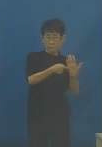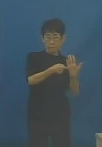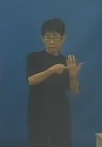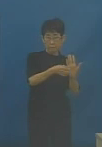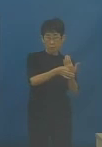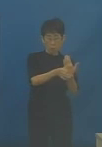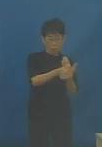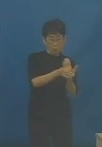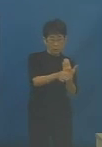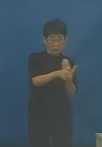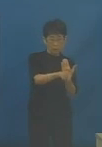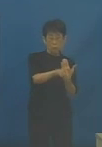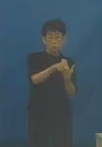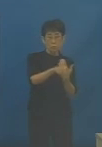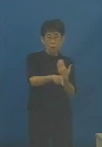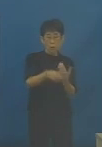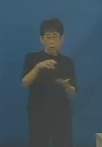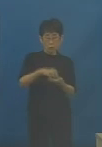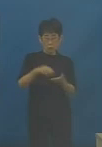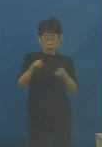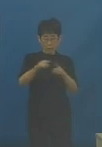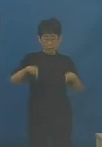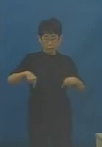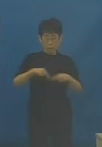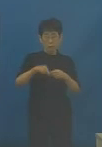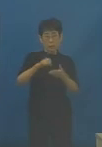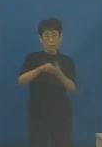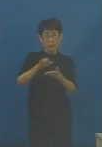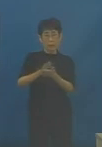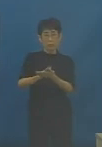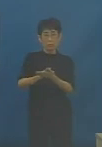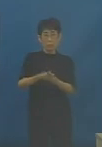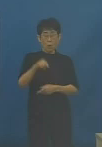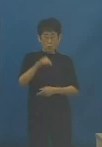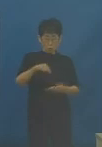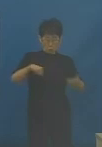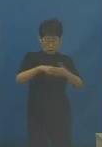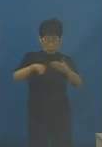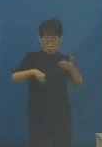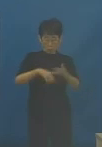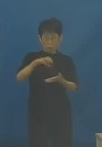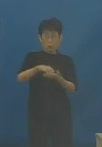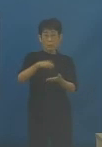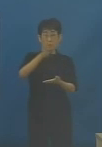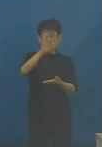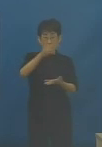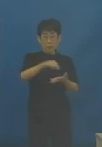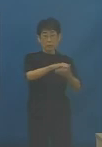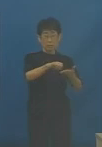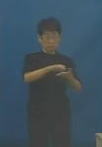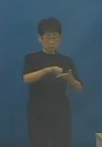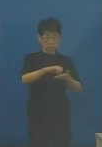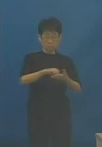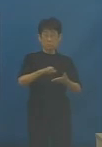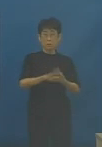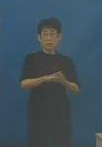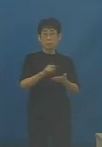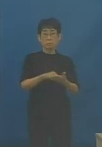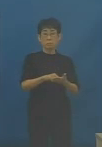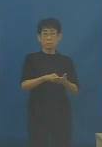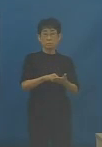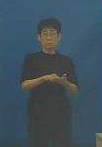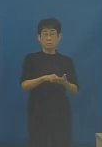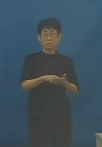ね。データとして入ってるんです。でこの事項を証明してくださいということは残らず入っています。でそこ